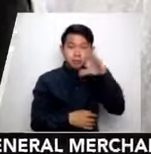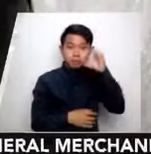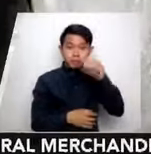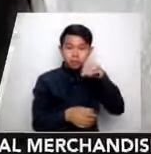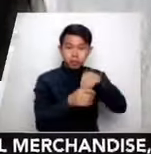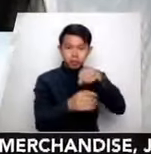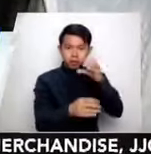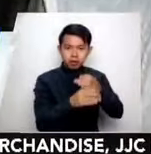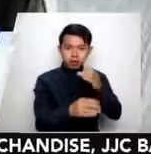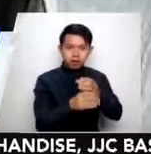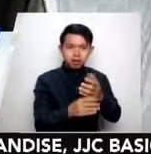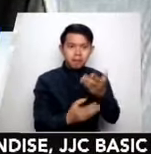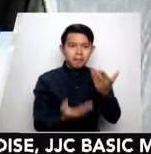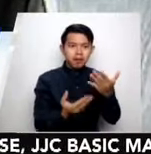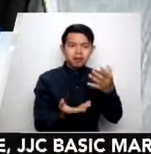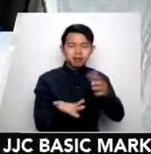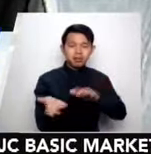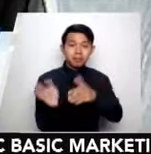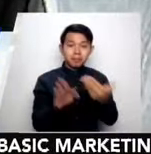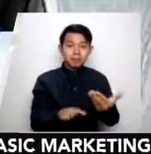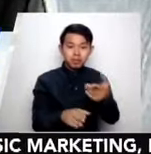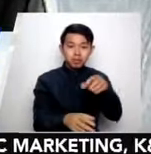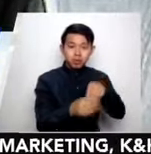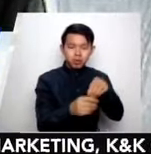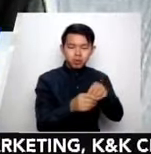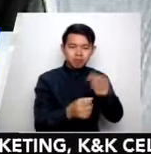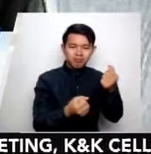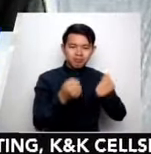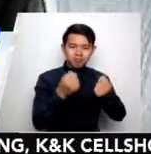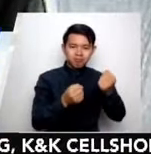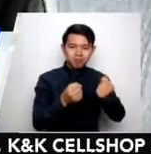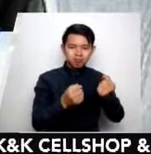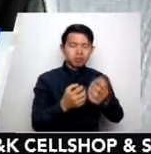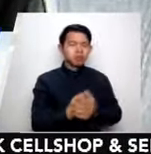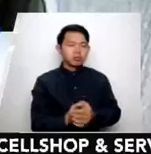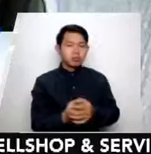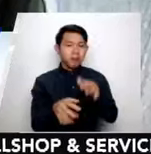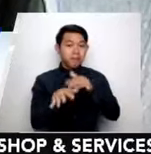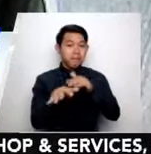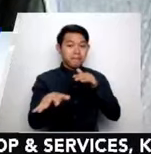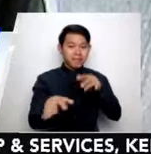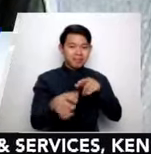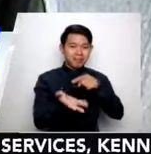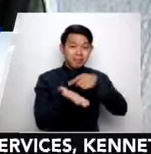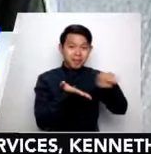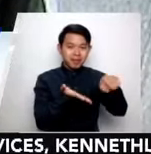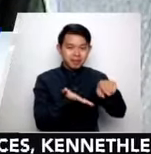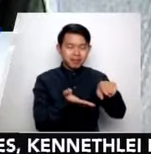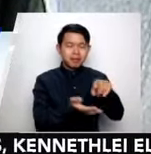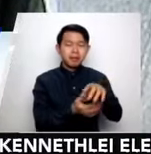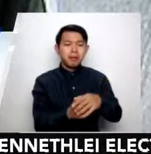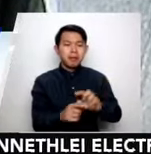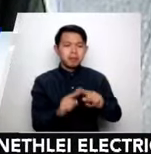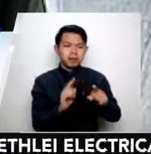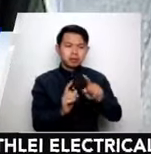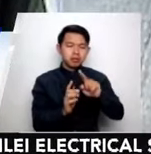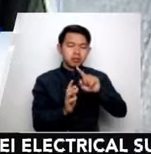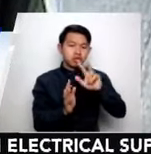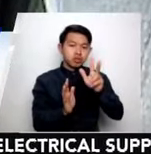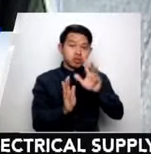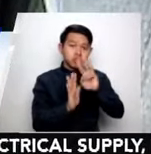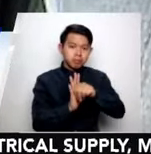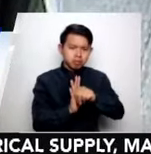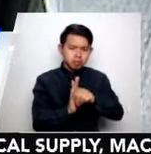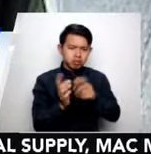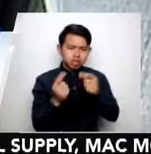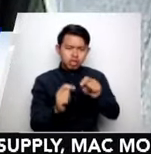ang lalaking driver na nakapila sa kanilang drive-through payment booth. Inabot ng kalahating oras ang pagkatok at pag-alog